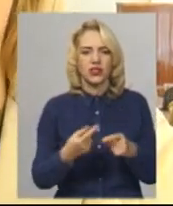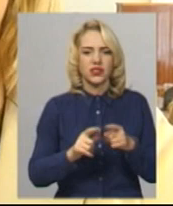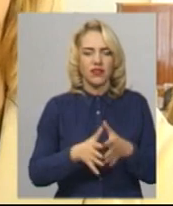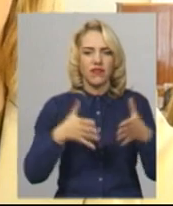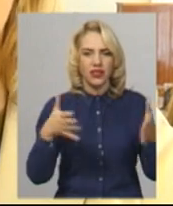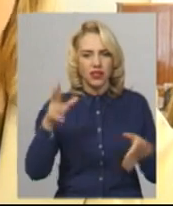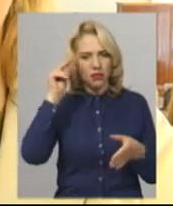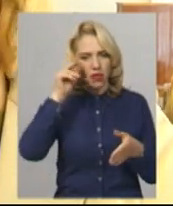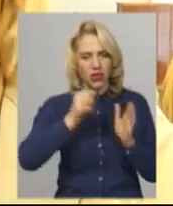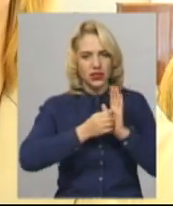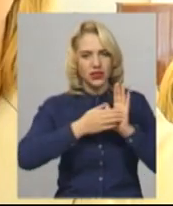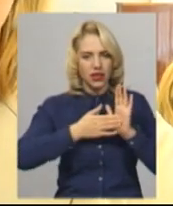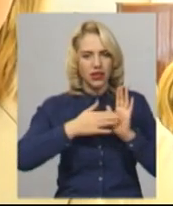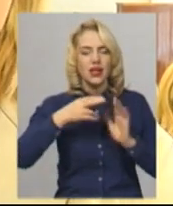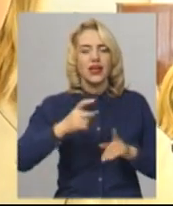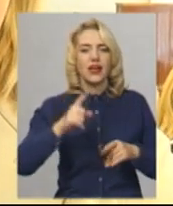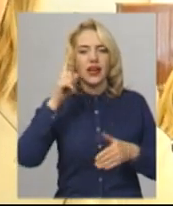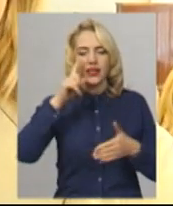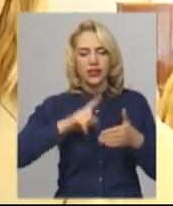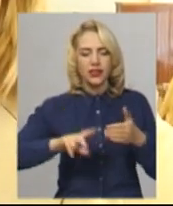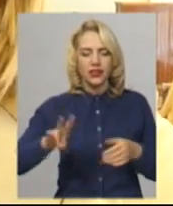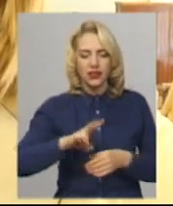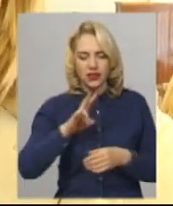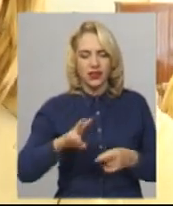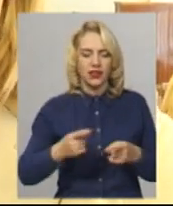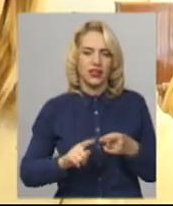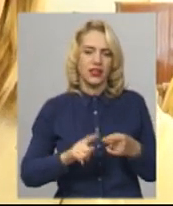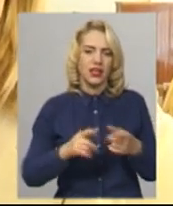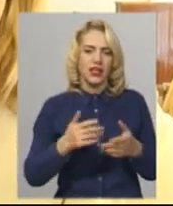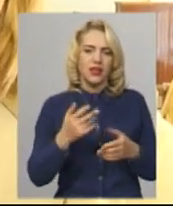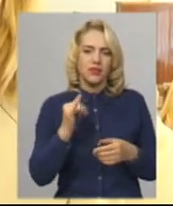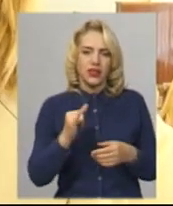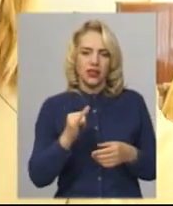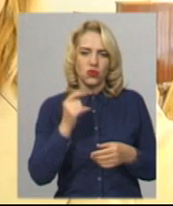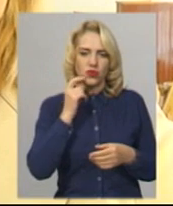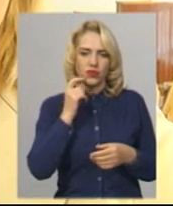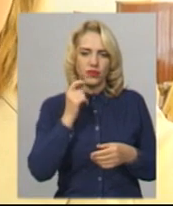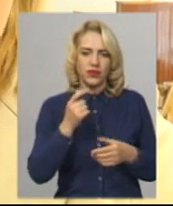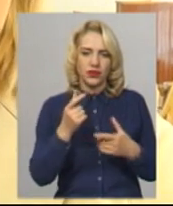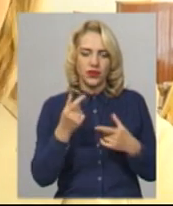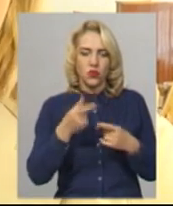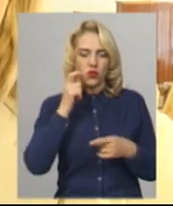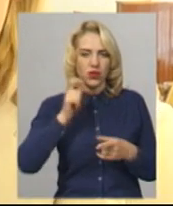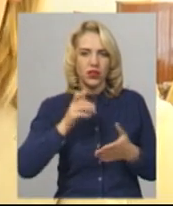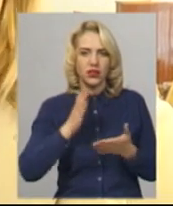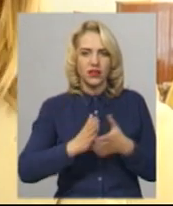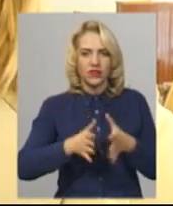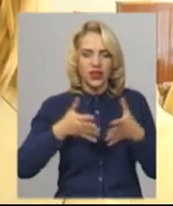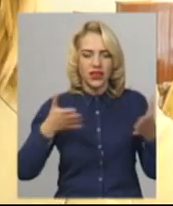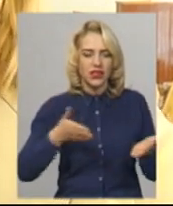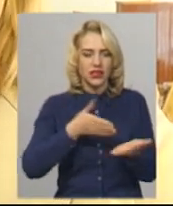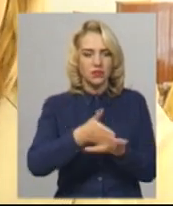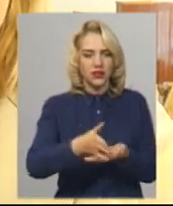великий показник релігійних організацій, при тому Україна є поліконфесійною, полірелігійною державою, де достатньо великий